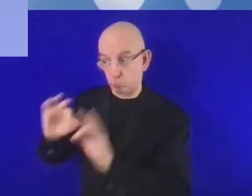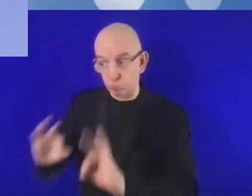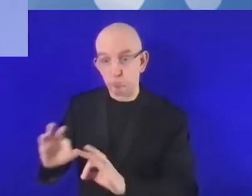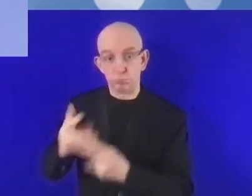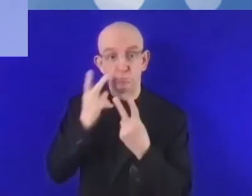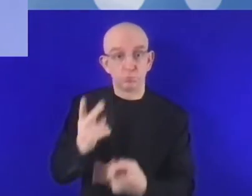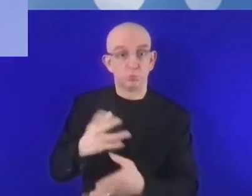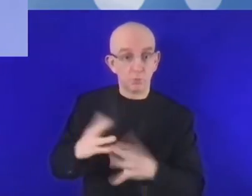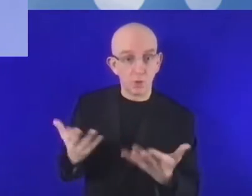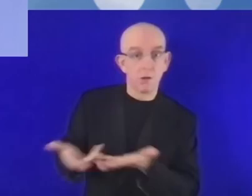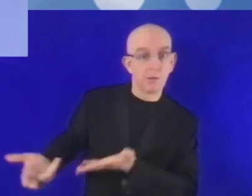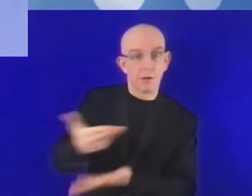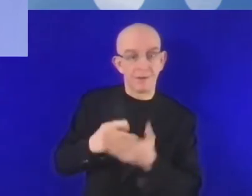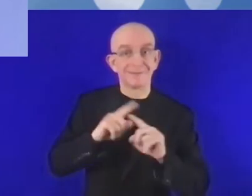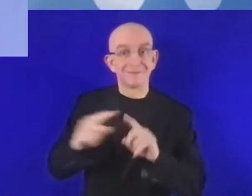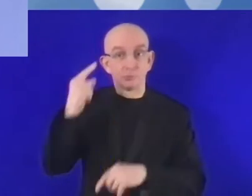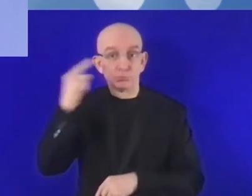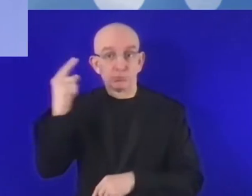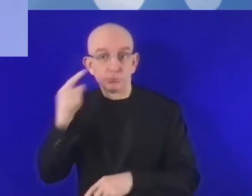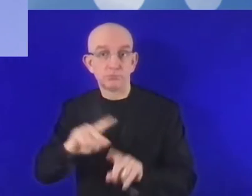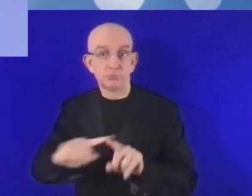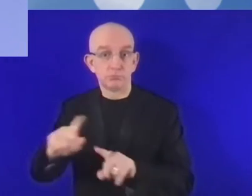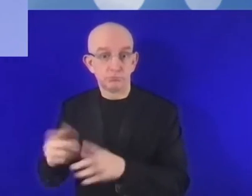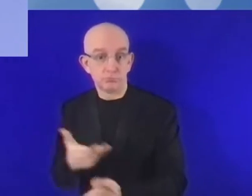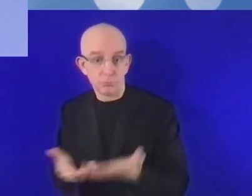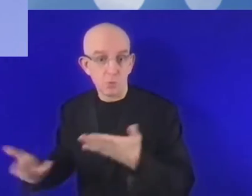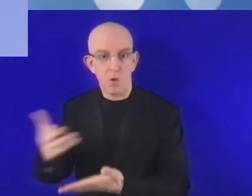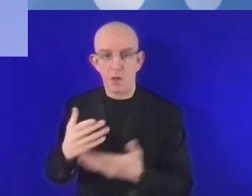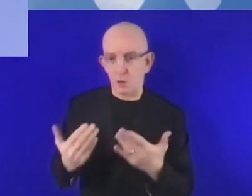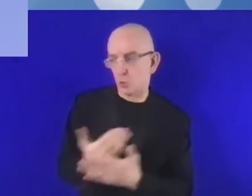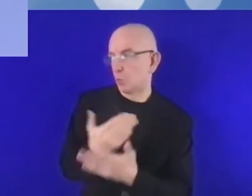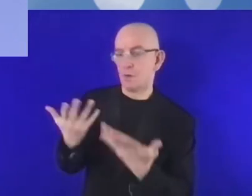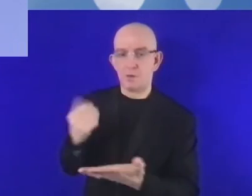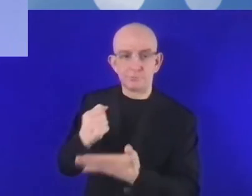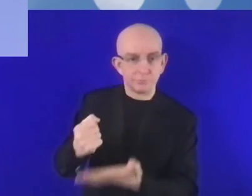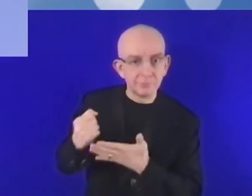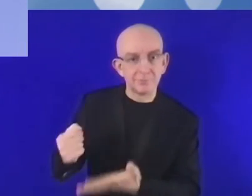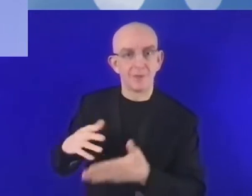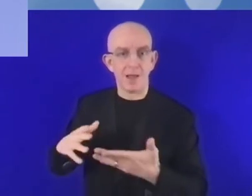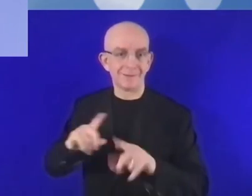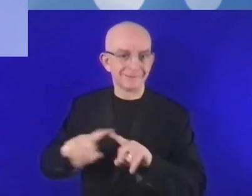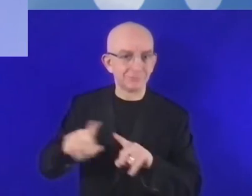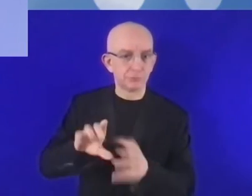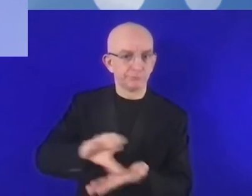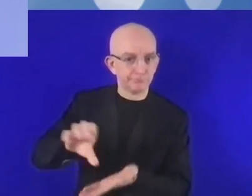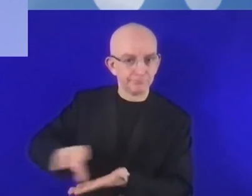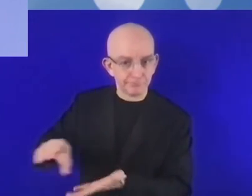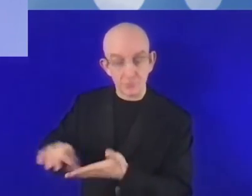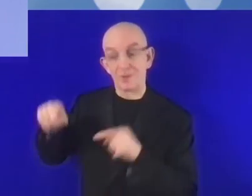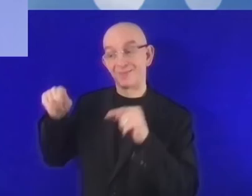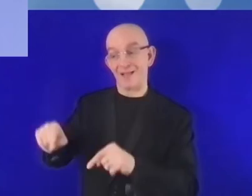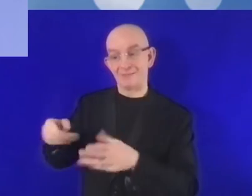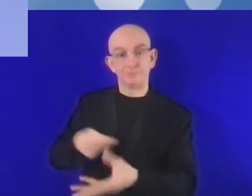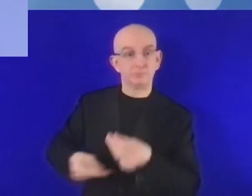Это могло бы нам помочь привлечь новых предпринимателей, готовых пойти на риск в